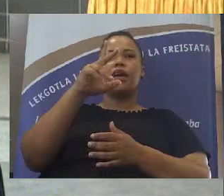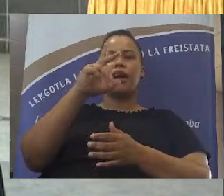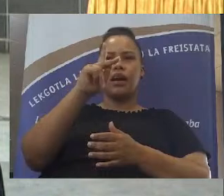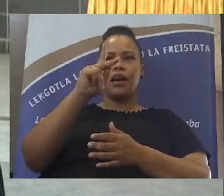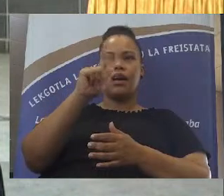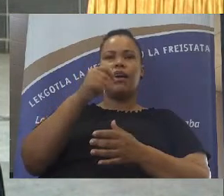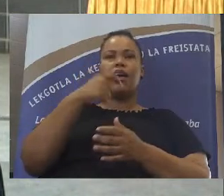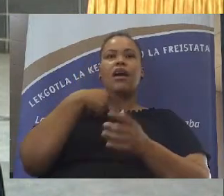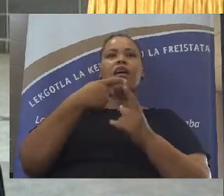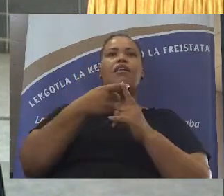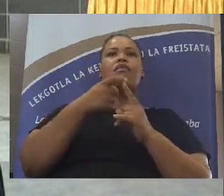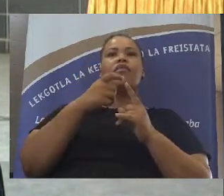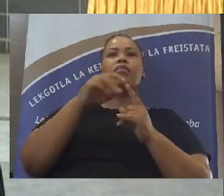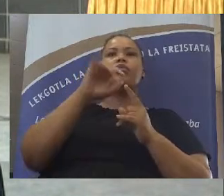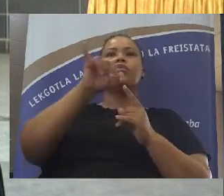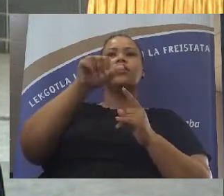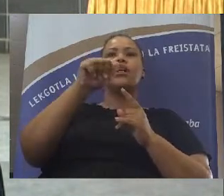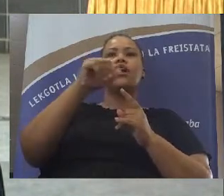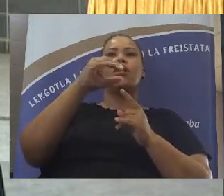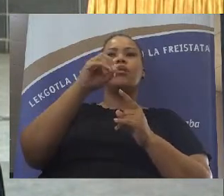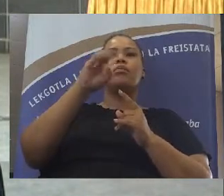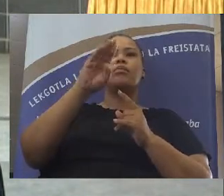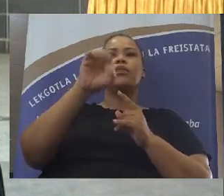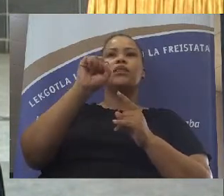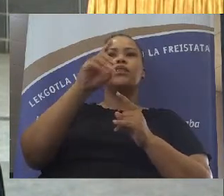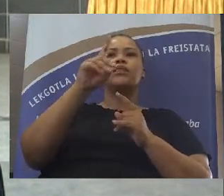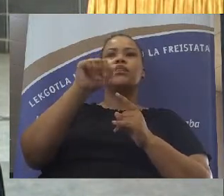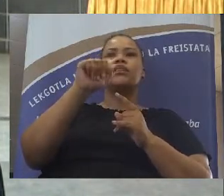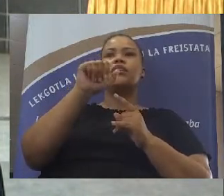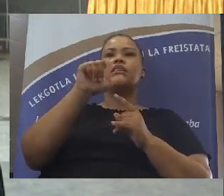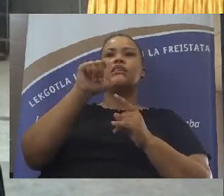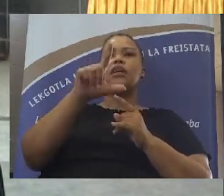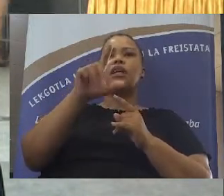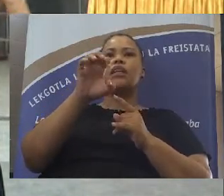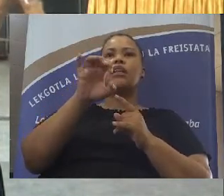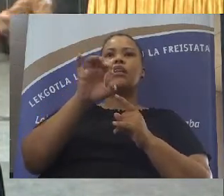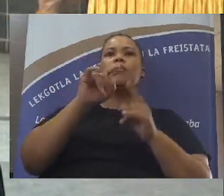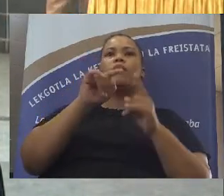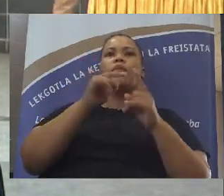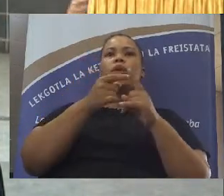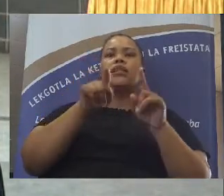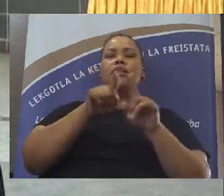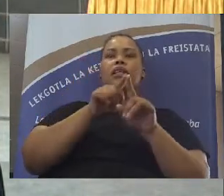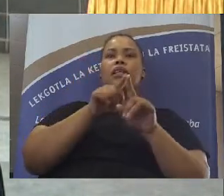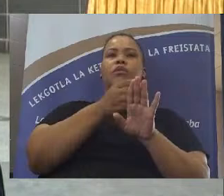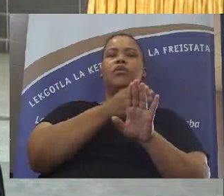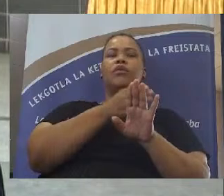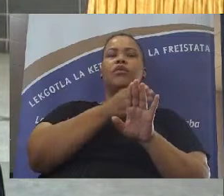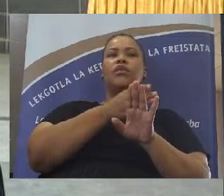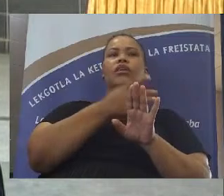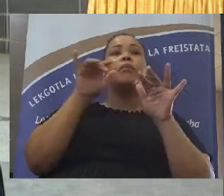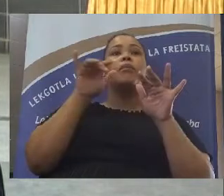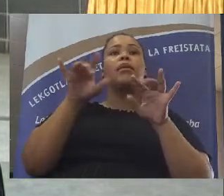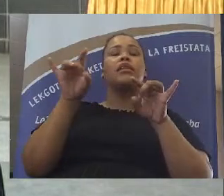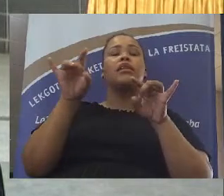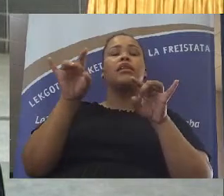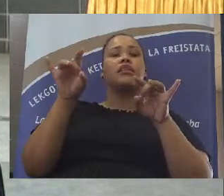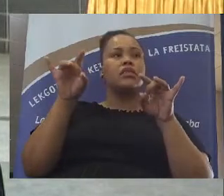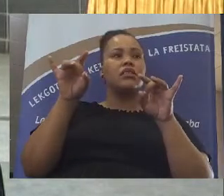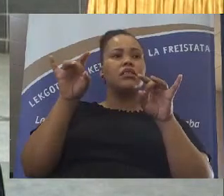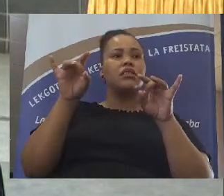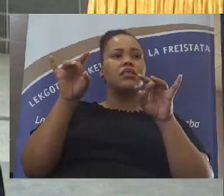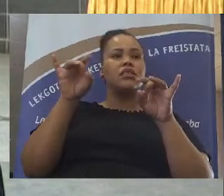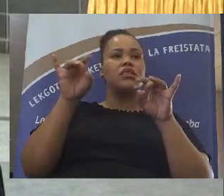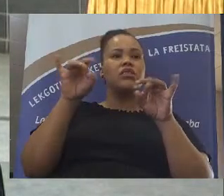I also wanted to raise one of the previous points that he mentioned about people struggling with certificates.